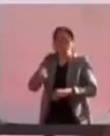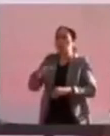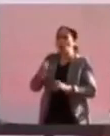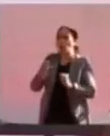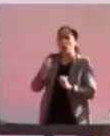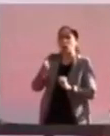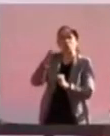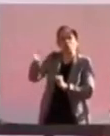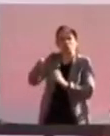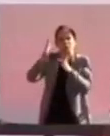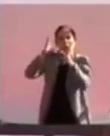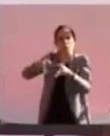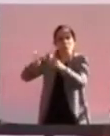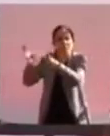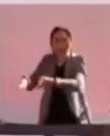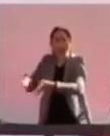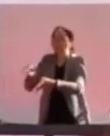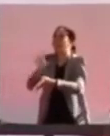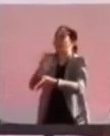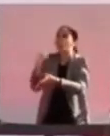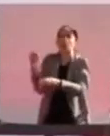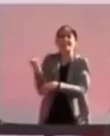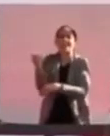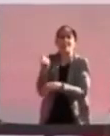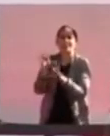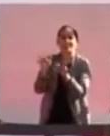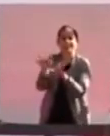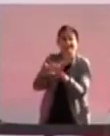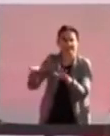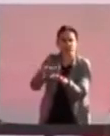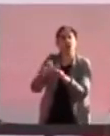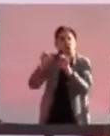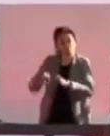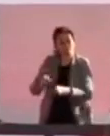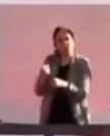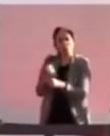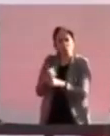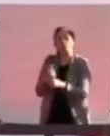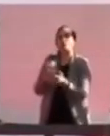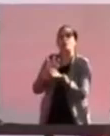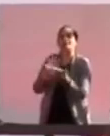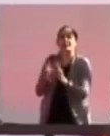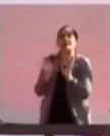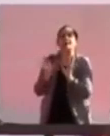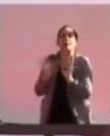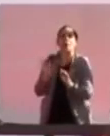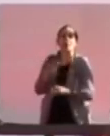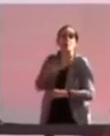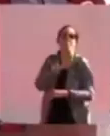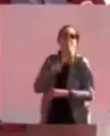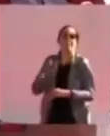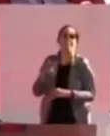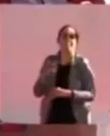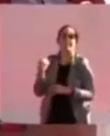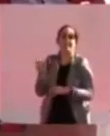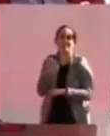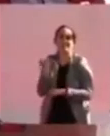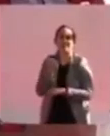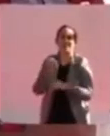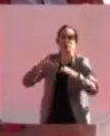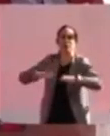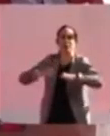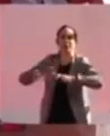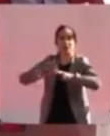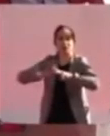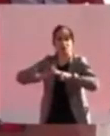nei servizio sul territorio e diventare quindi a tutti gli effetti membri del servizio sanitario nazionale da anni